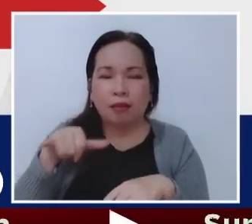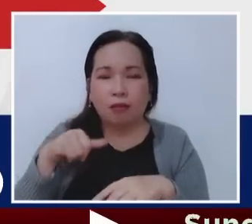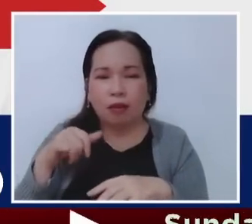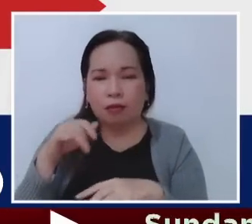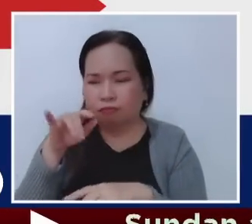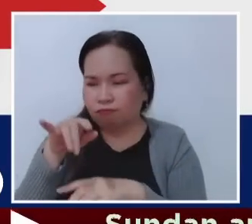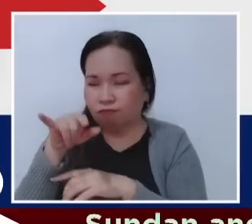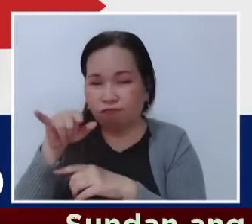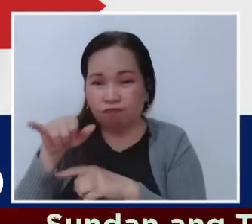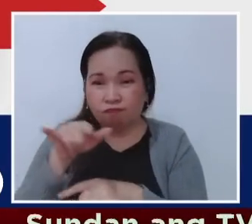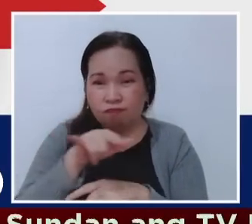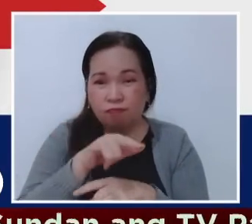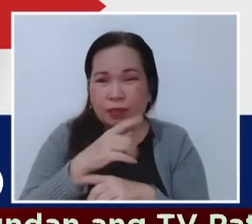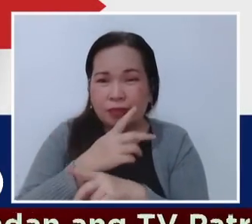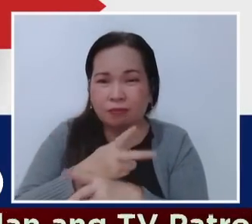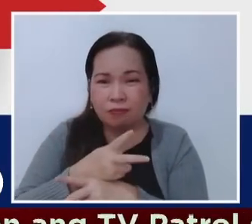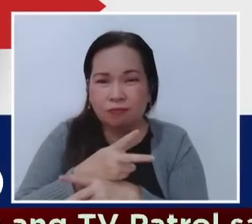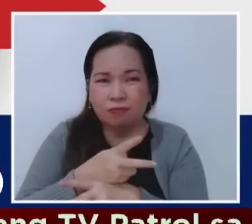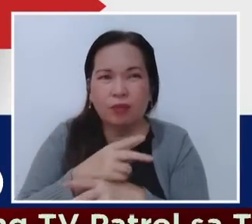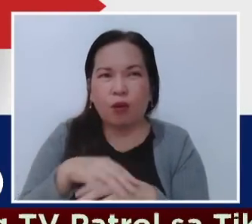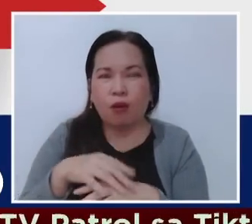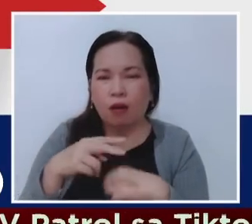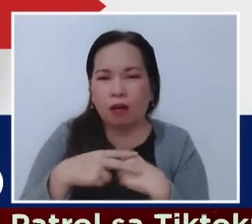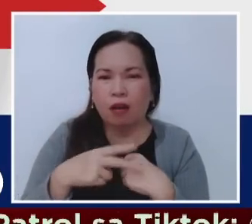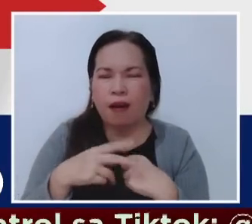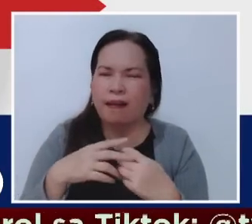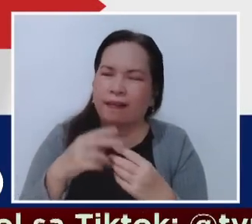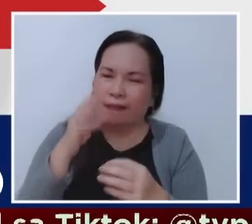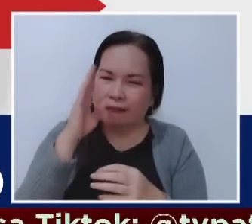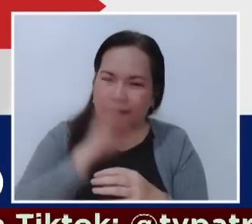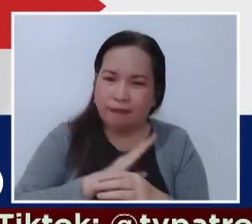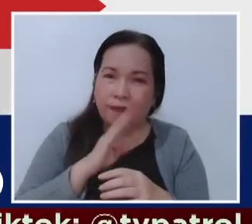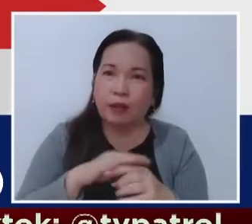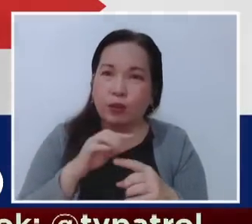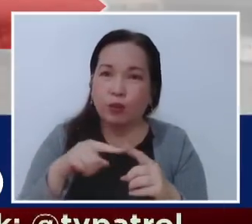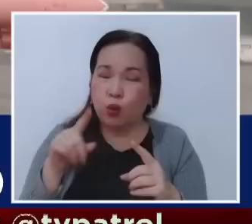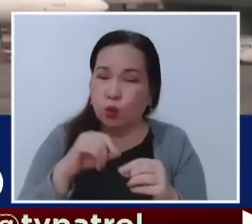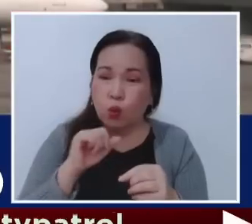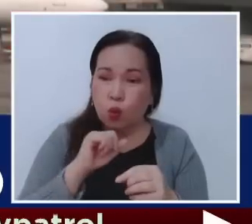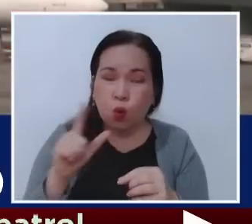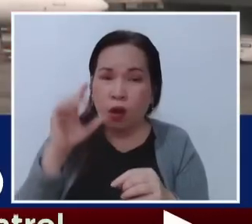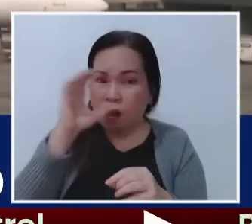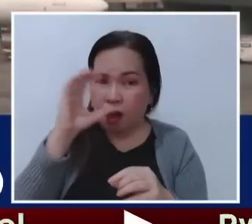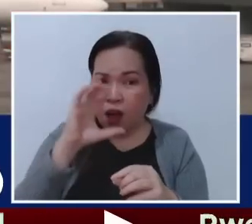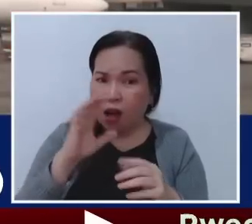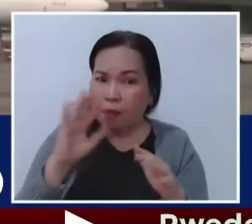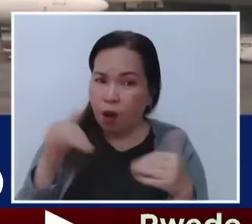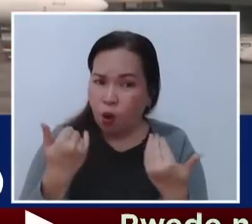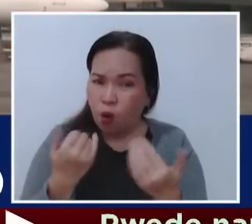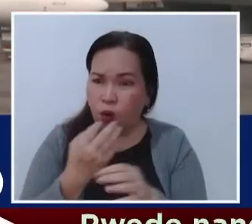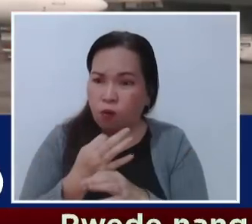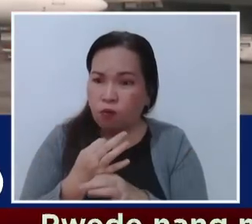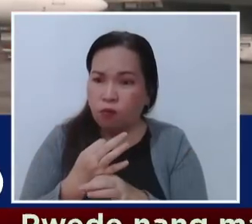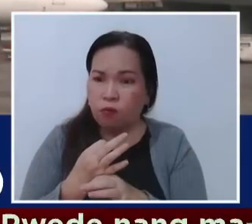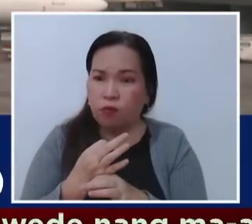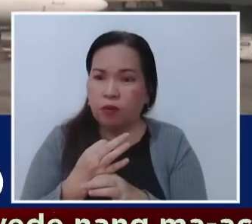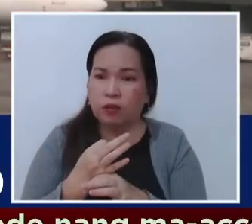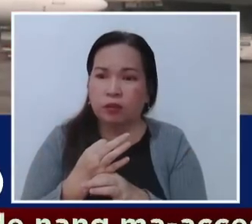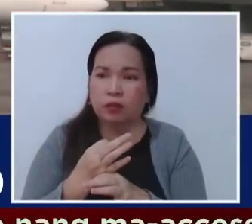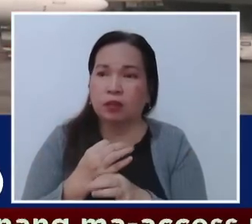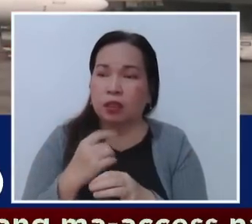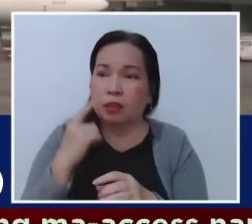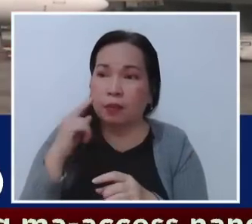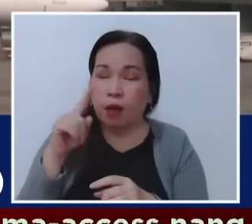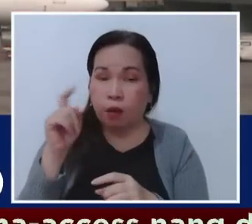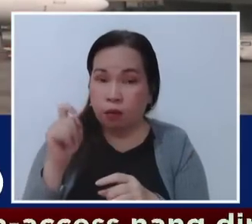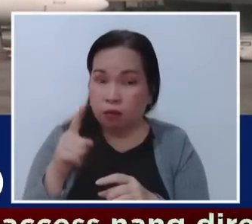international airline na momroblema rin at naghahanap ng paraan para ipagpatuloy ang mga flight. Ang tanong ay kung may pananagutan nga